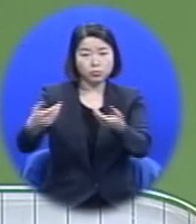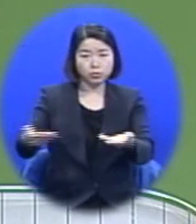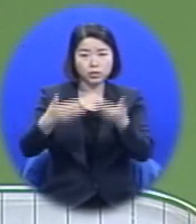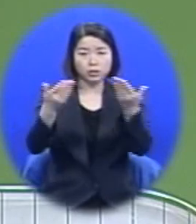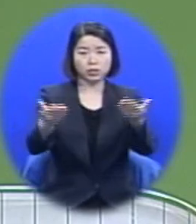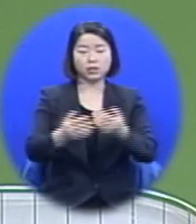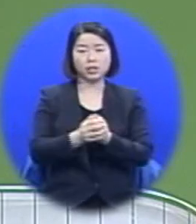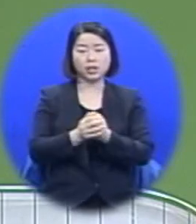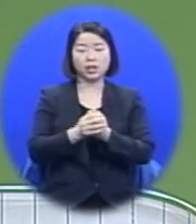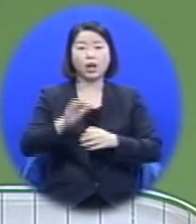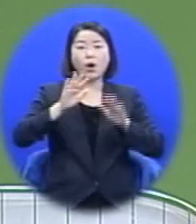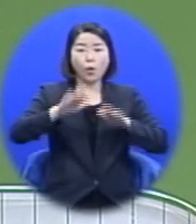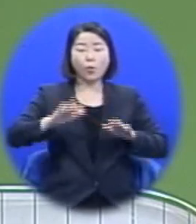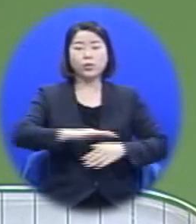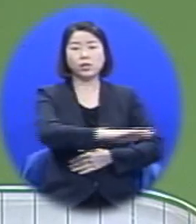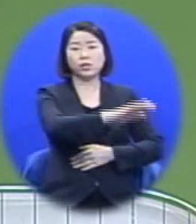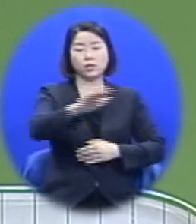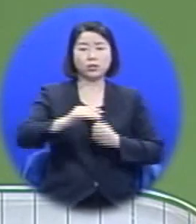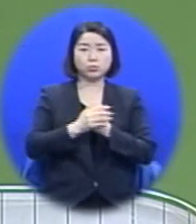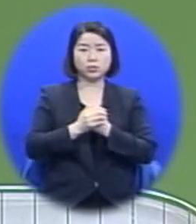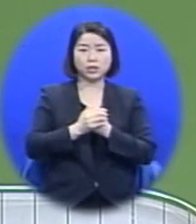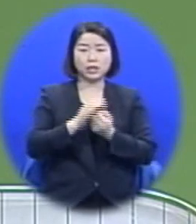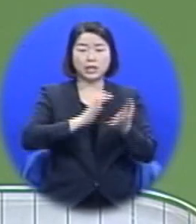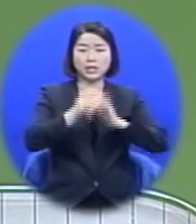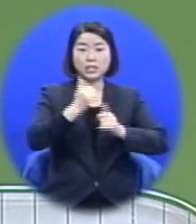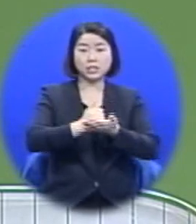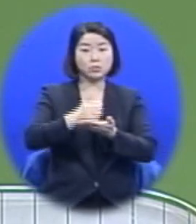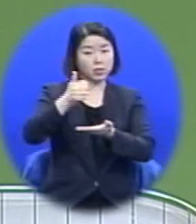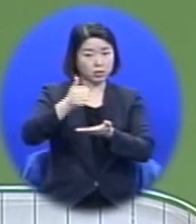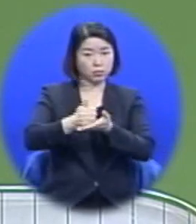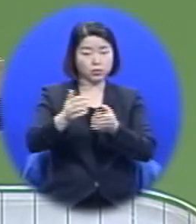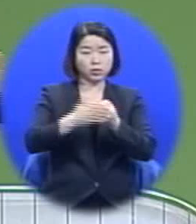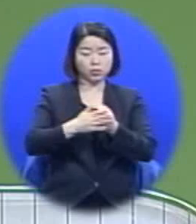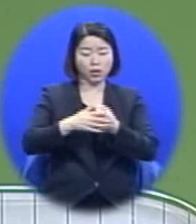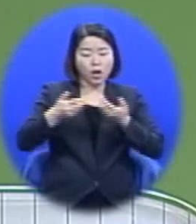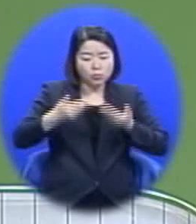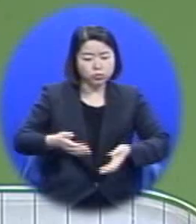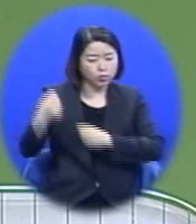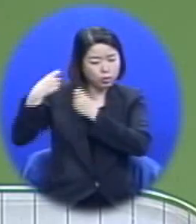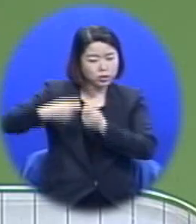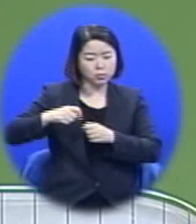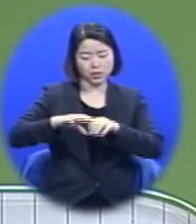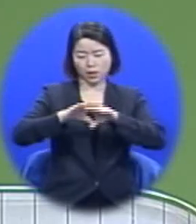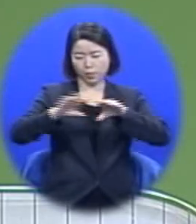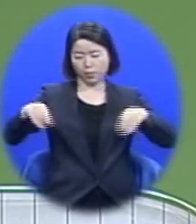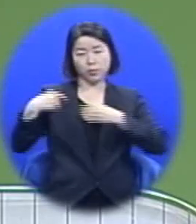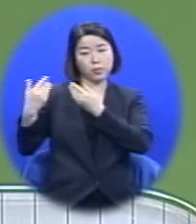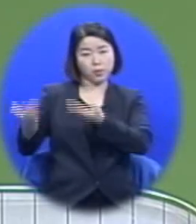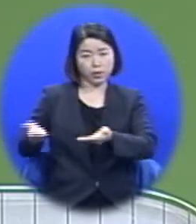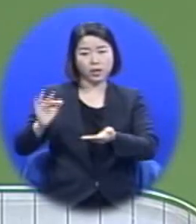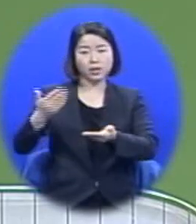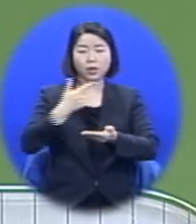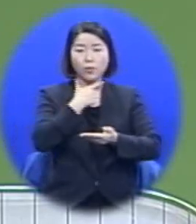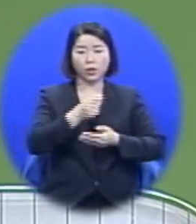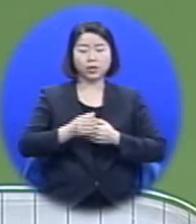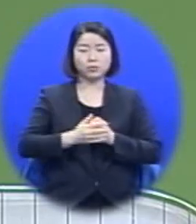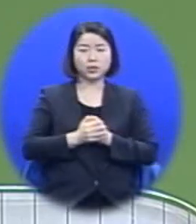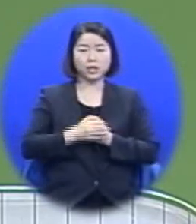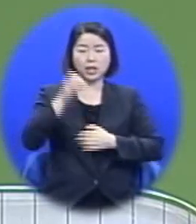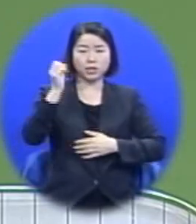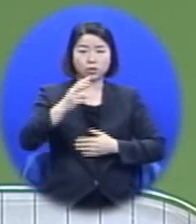여러분이 정말 오늘 예수님 그 분으로 여러분의 무거운 짐이다 풀어지게 되기를 원합니다 그리고